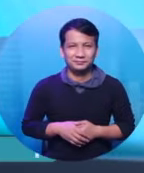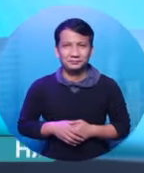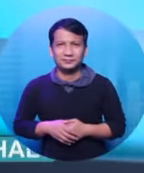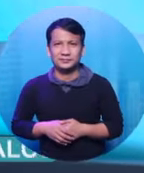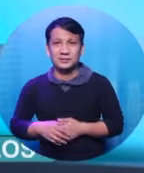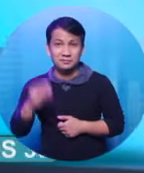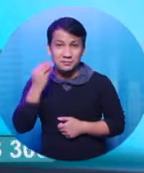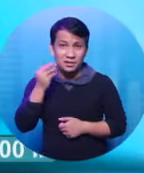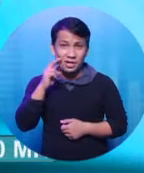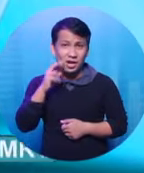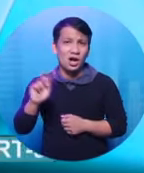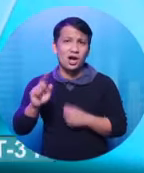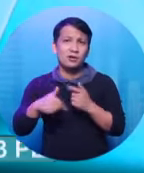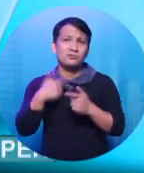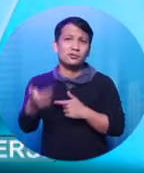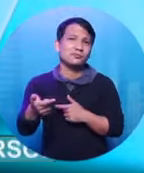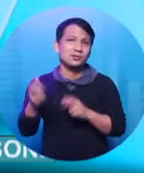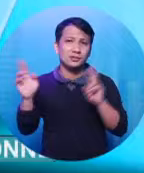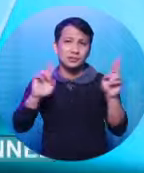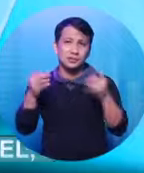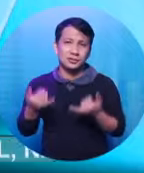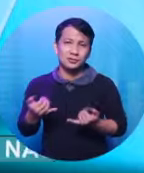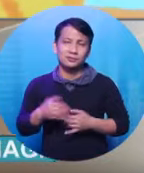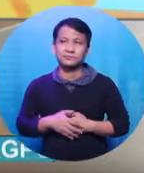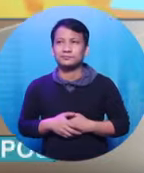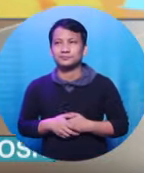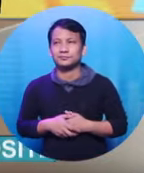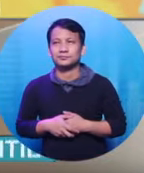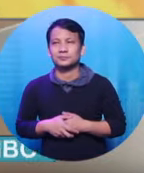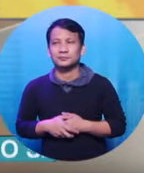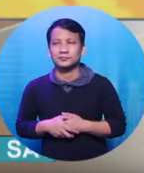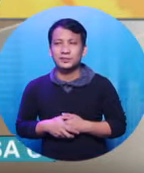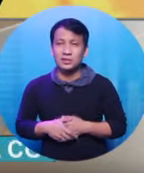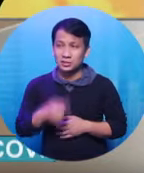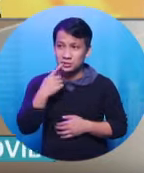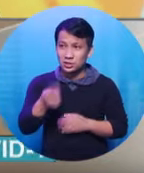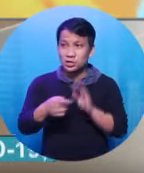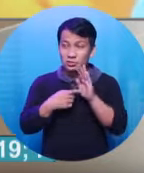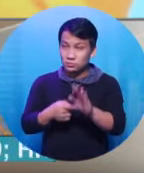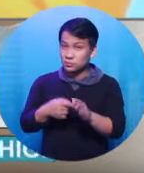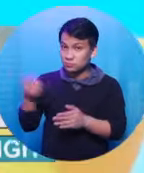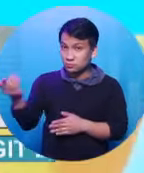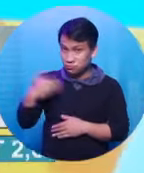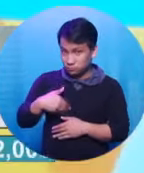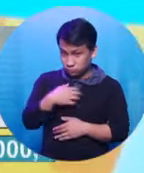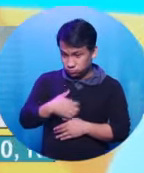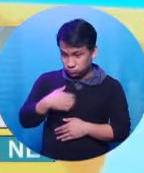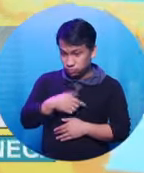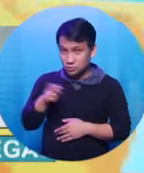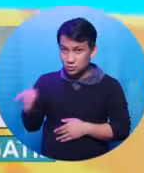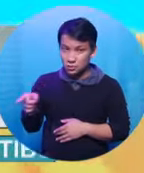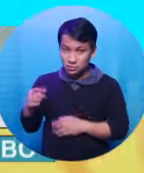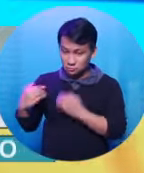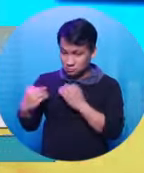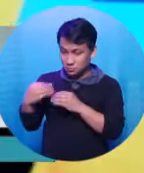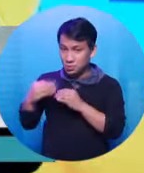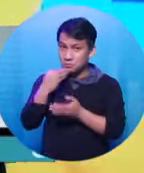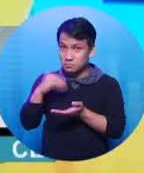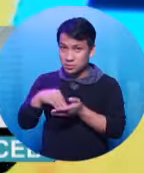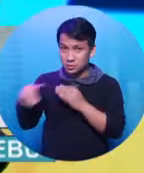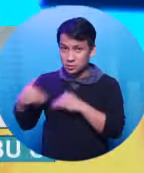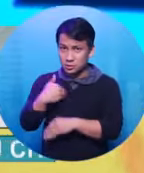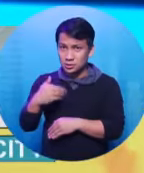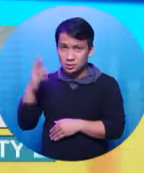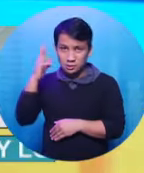Chang Marks, ano bang mga abangan natin ngayon? Eto, Idol, mapapalaban tayo sa reklamo ngayon ng message, ha? Sa Rappi